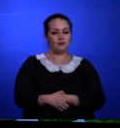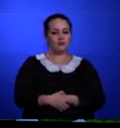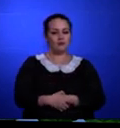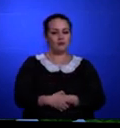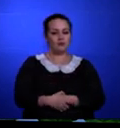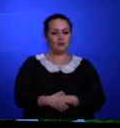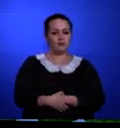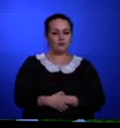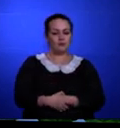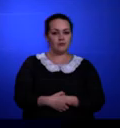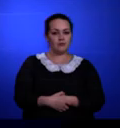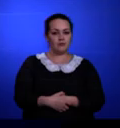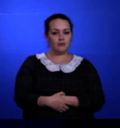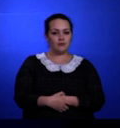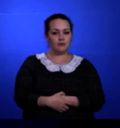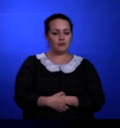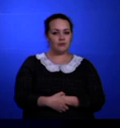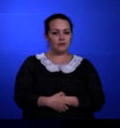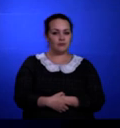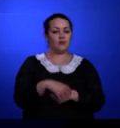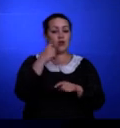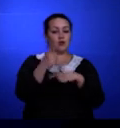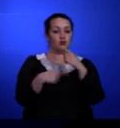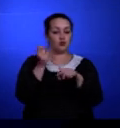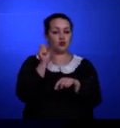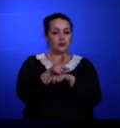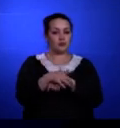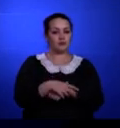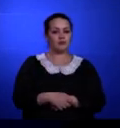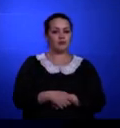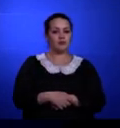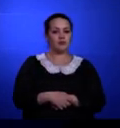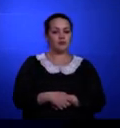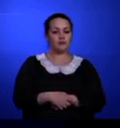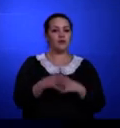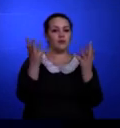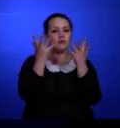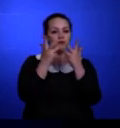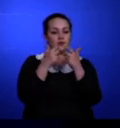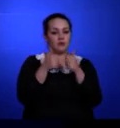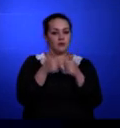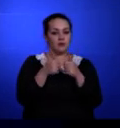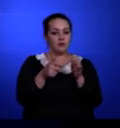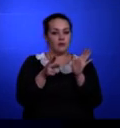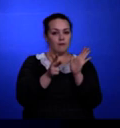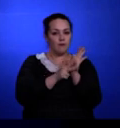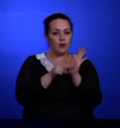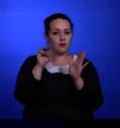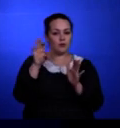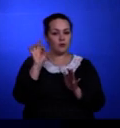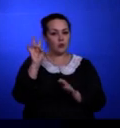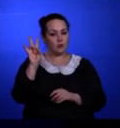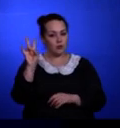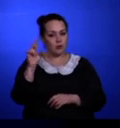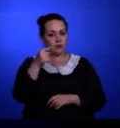ребята перейдем к следующему заданию вычислить из восьми тонн вычесть